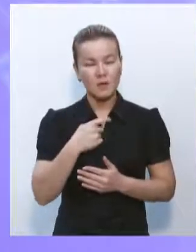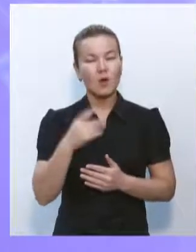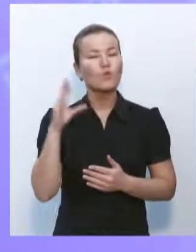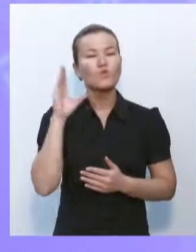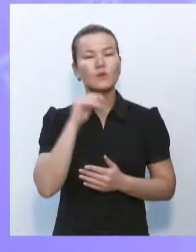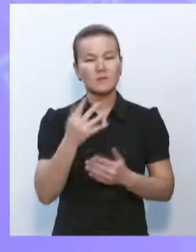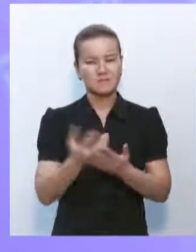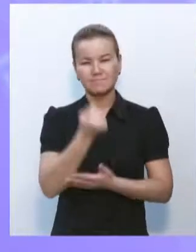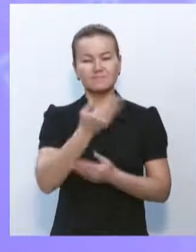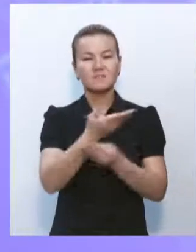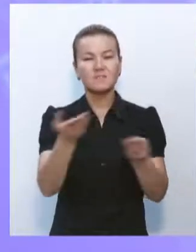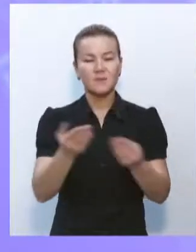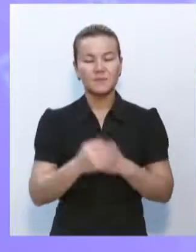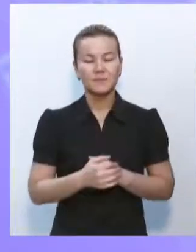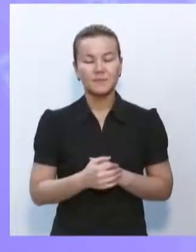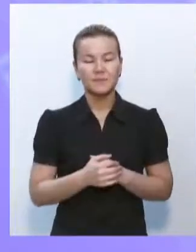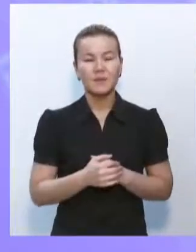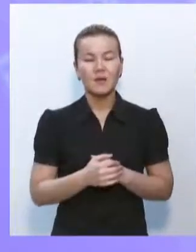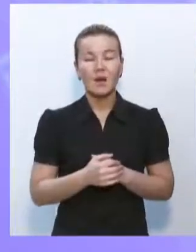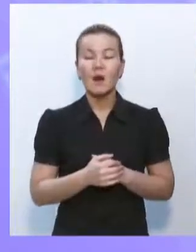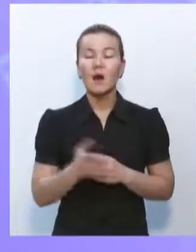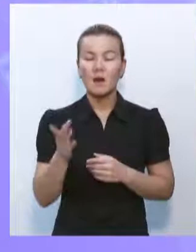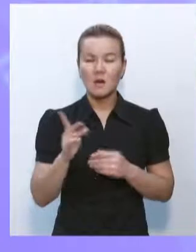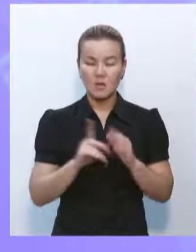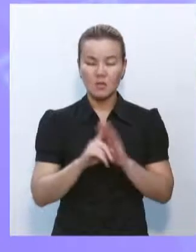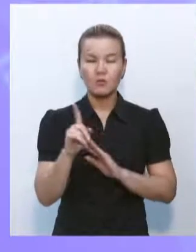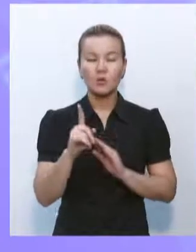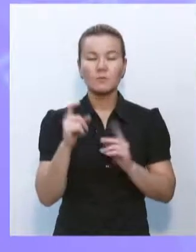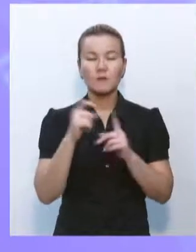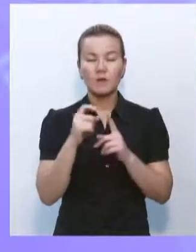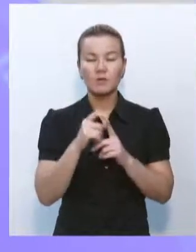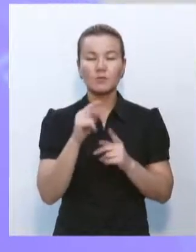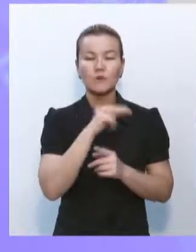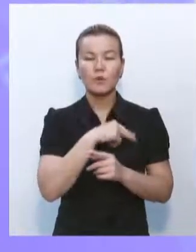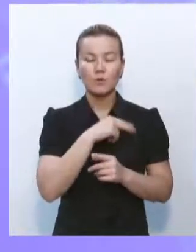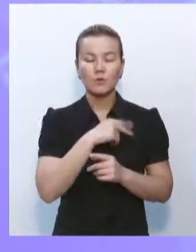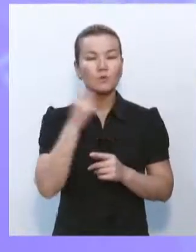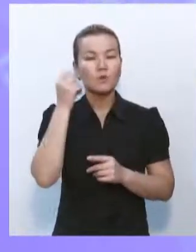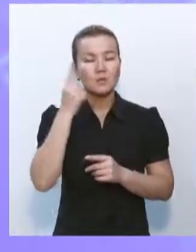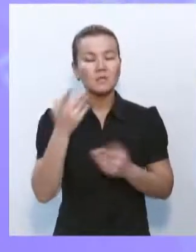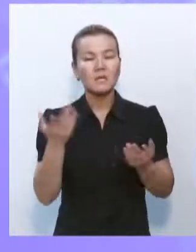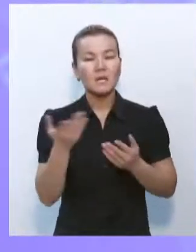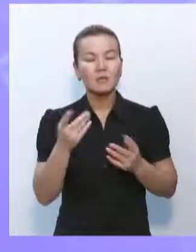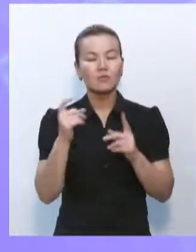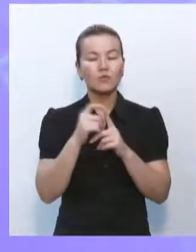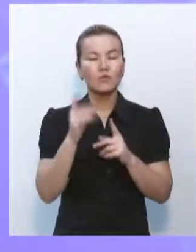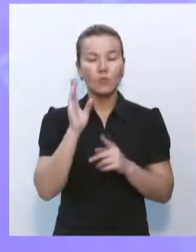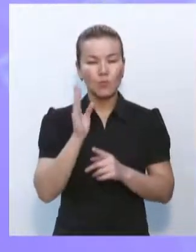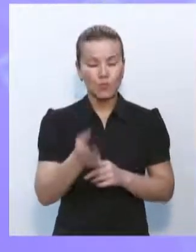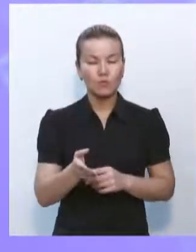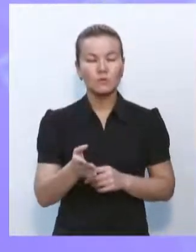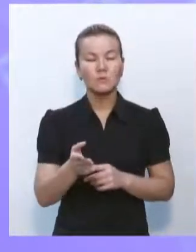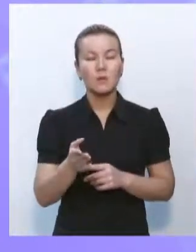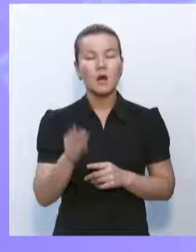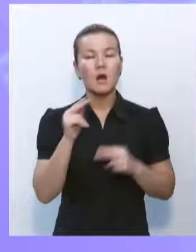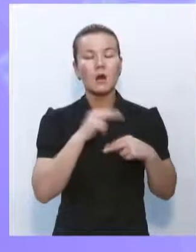всем! Проведем словарную работу. Отгадайте, с каким словом сегодня